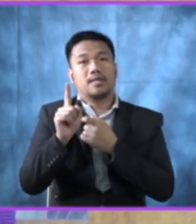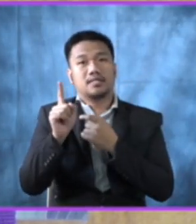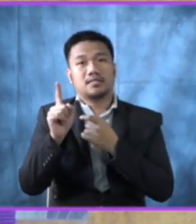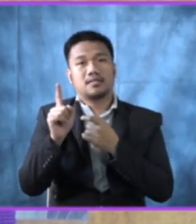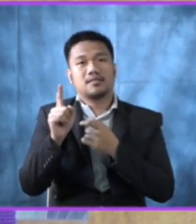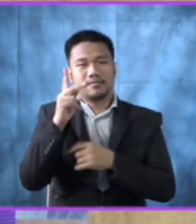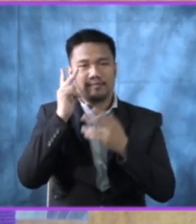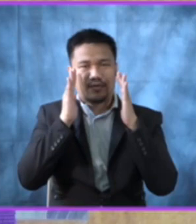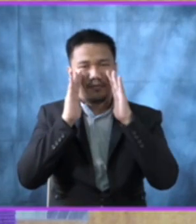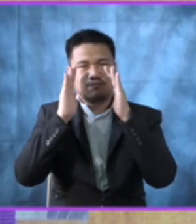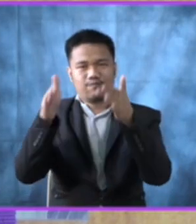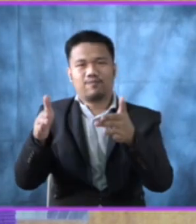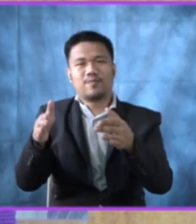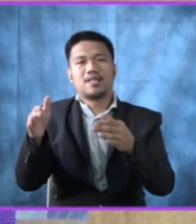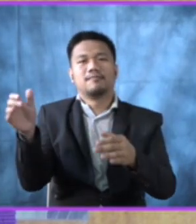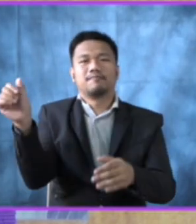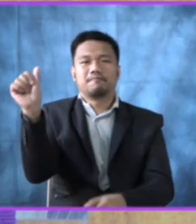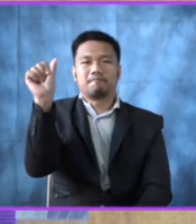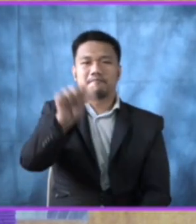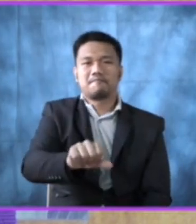na pinakamababa,